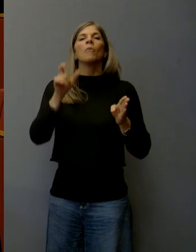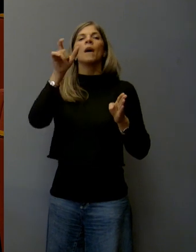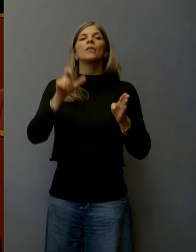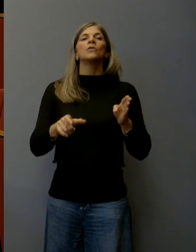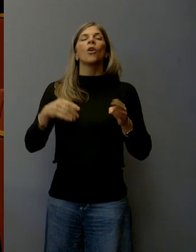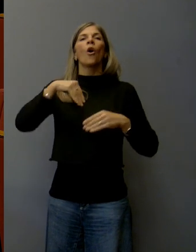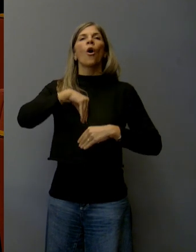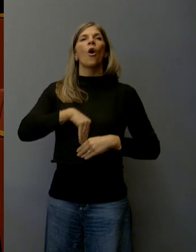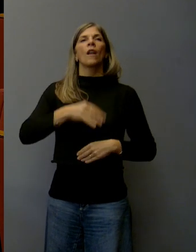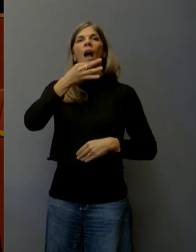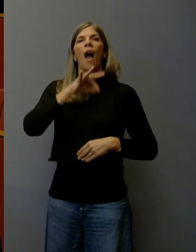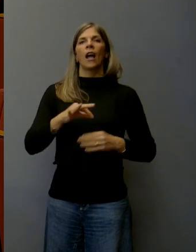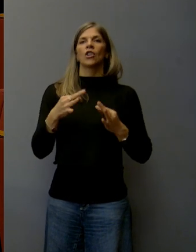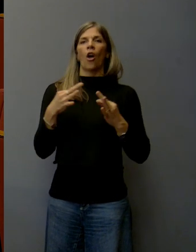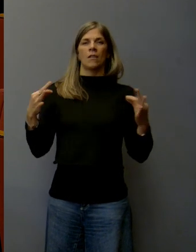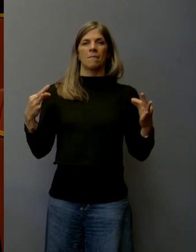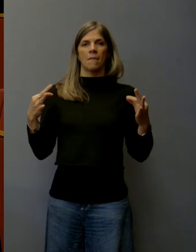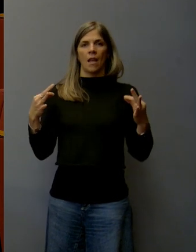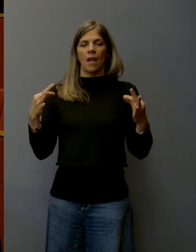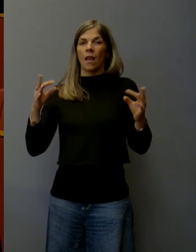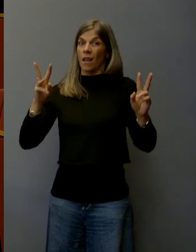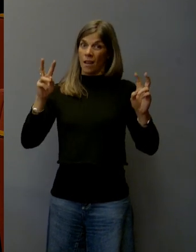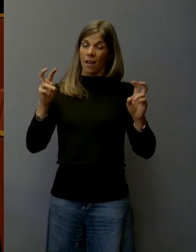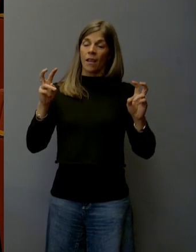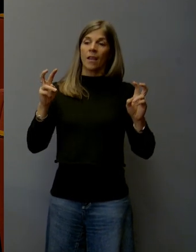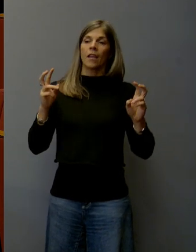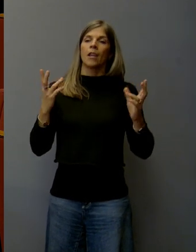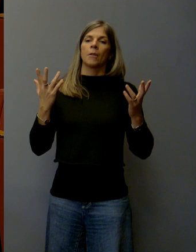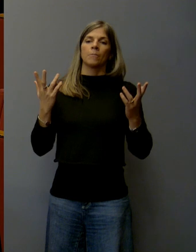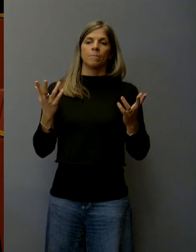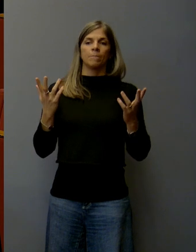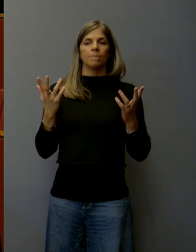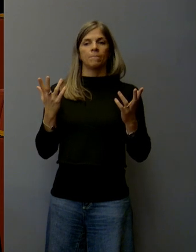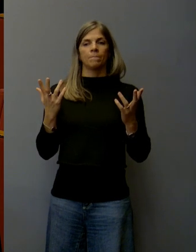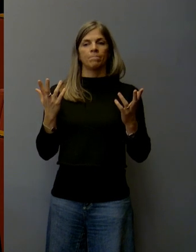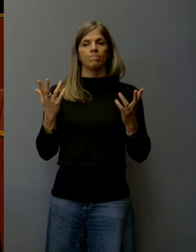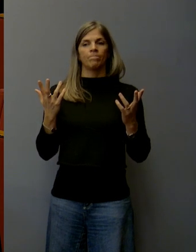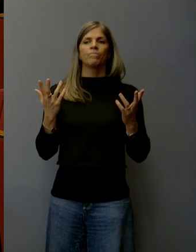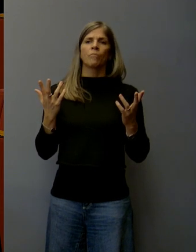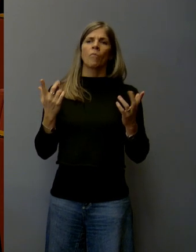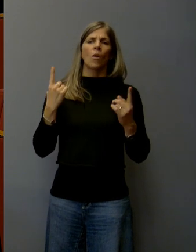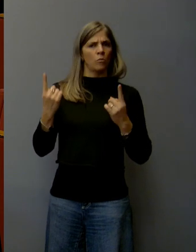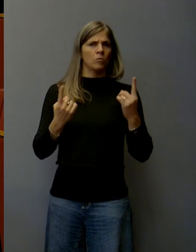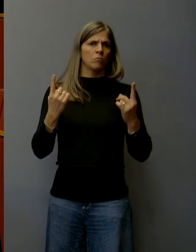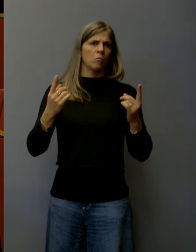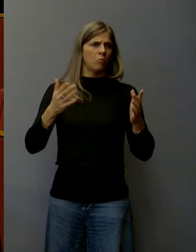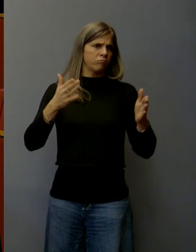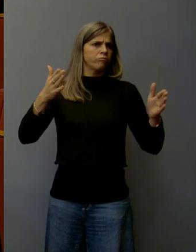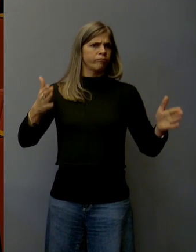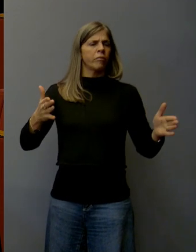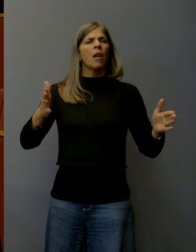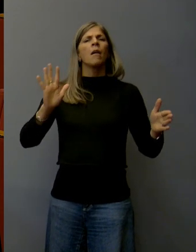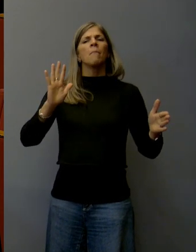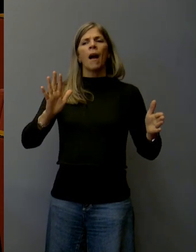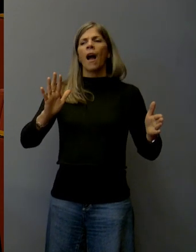o diciamo la condizione dei normodotati sicuramente una una condizione prevalente ma non possiamo